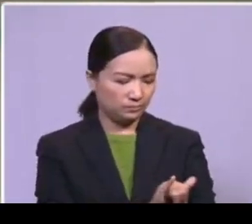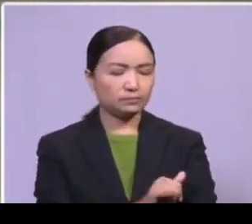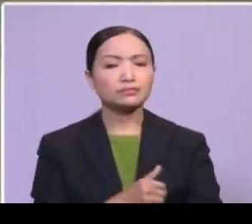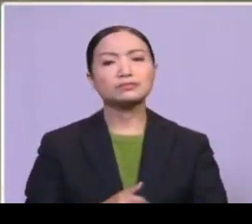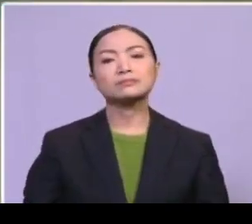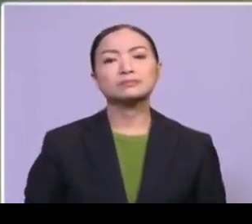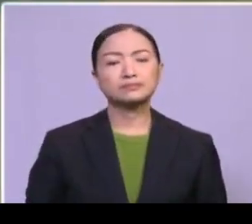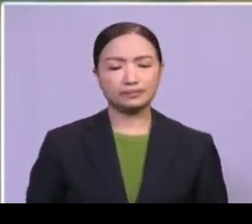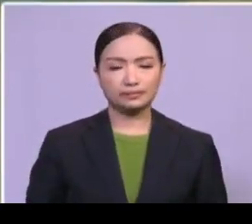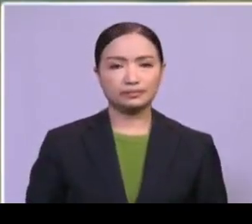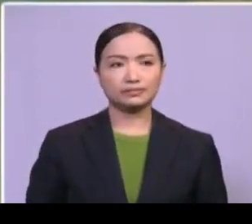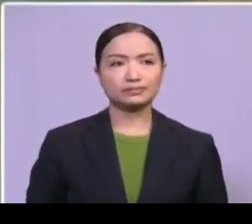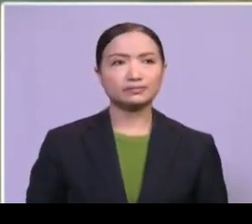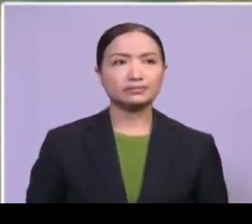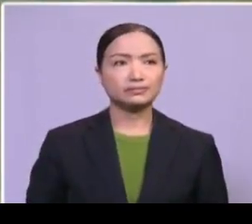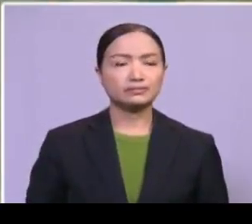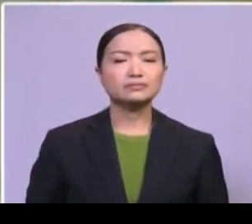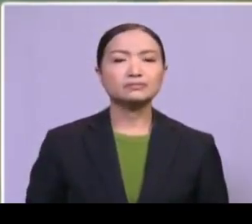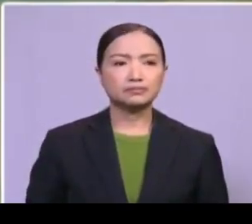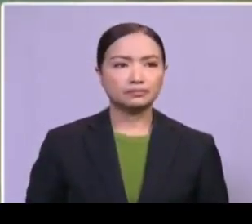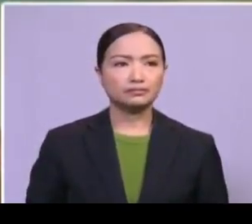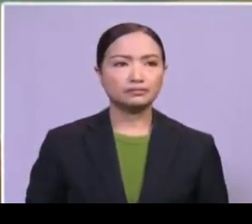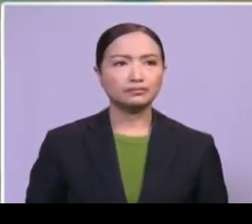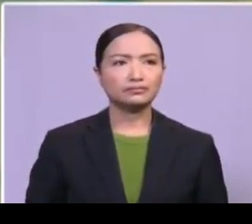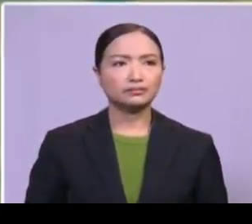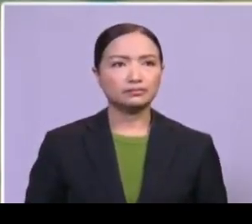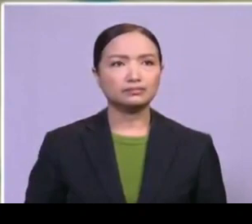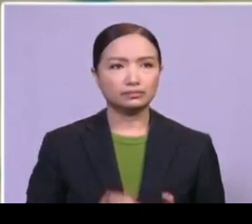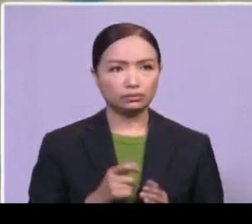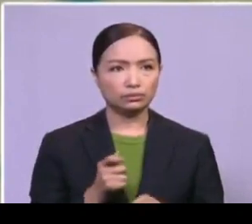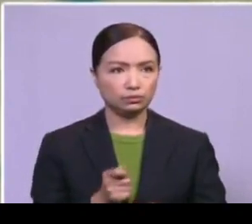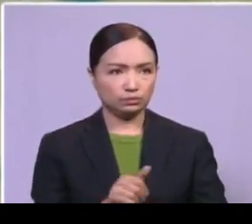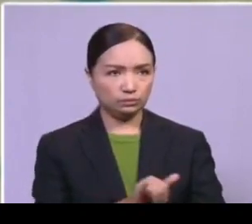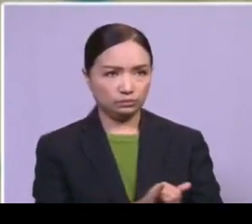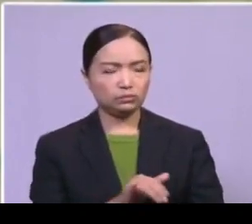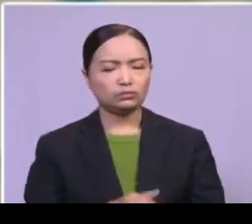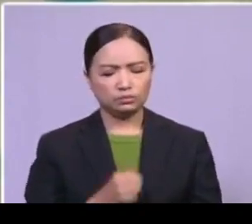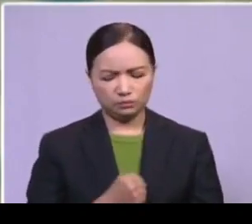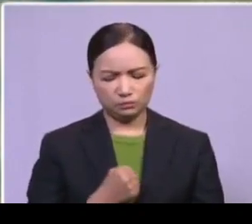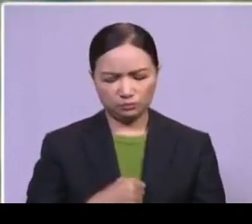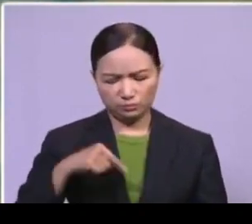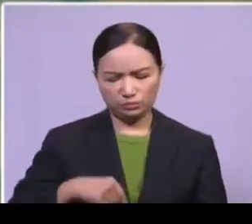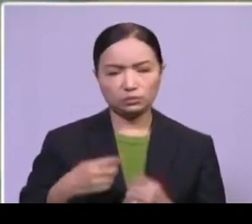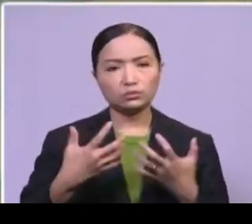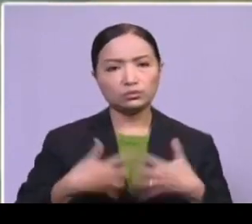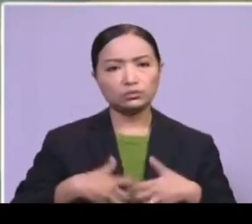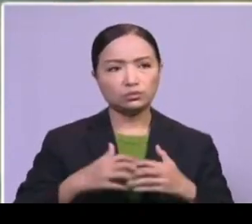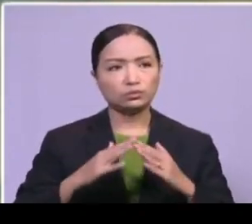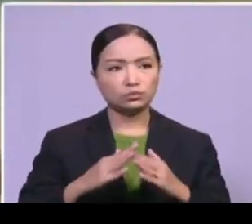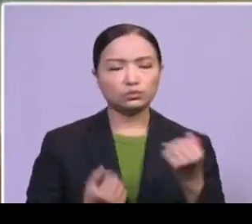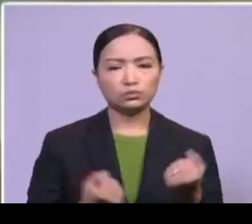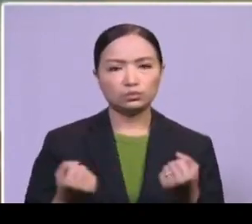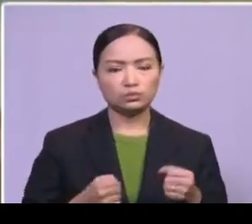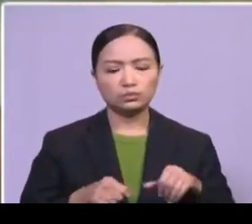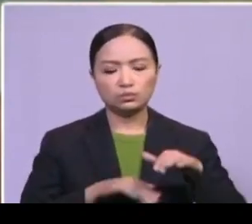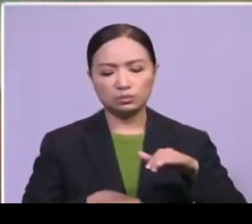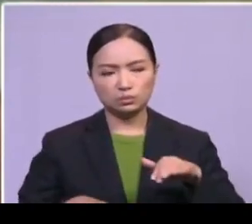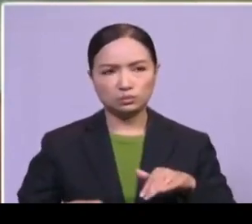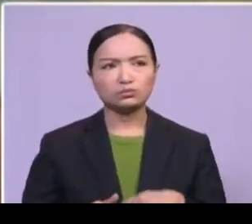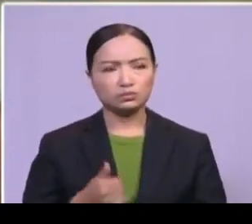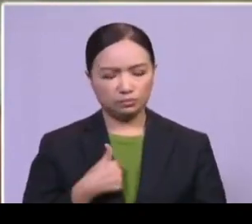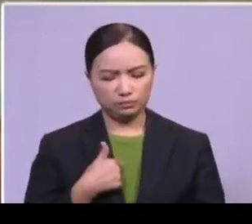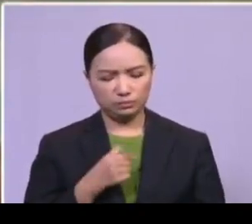ฮะจากอำเภอพระนครศรีอยุธยาครับอยู่ในจังหวัดพระนครศรีอยุธยานะฮะทำงานอยู่ที่โรงงานชิ้นส่วนรถยนต์นะครับยื